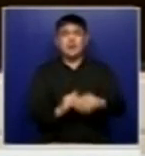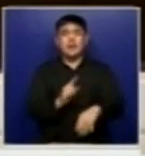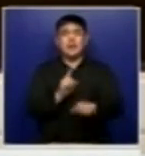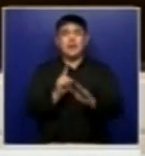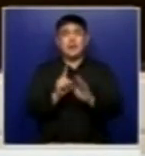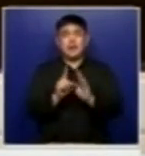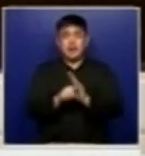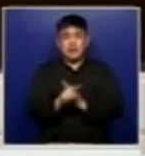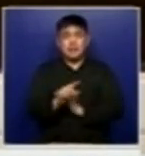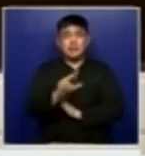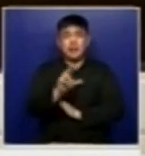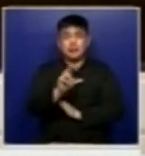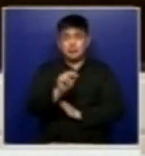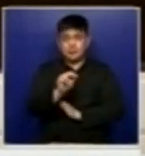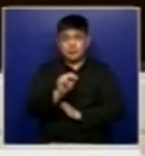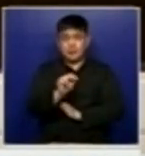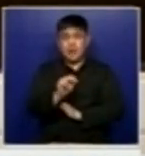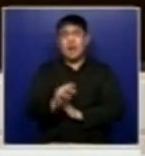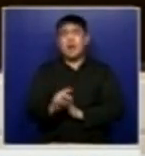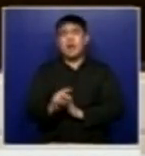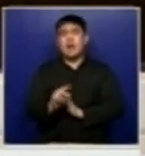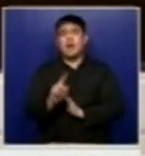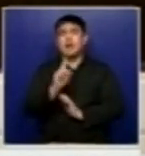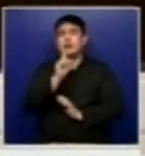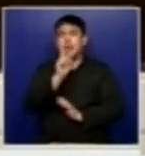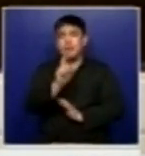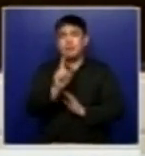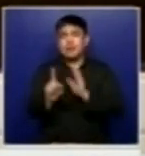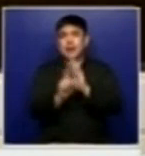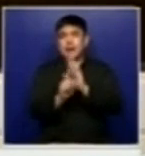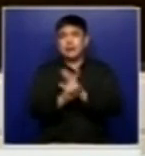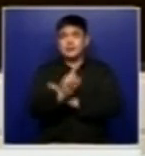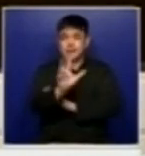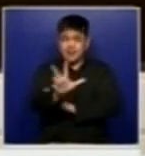ามได้ไม่เกิน3ครั้งครับเชิญครับ